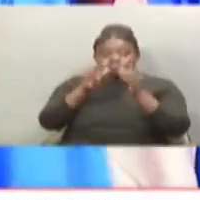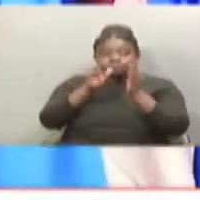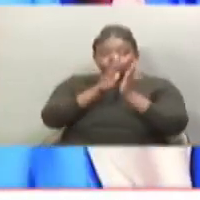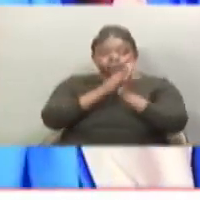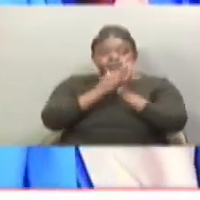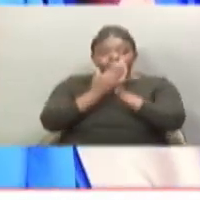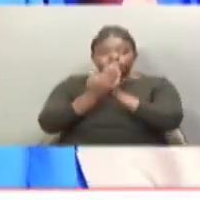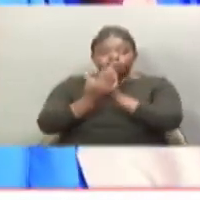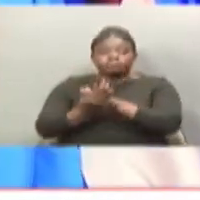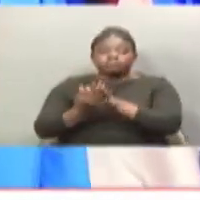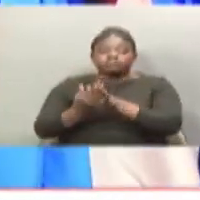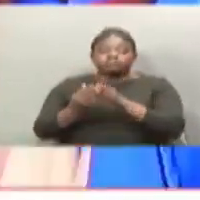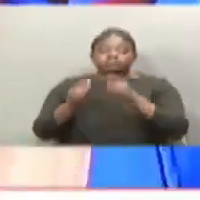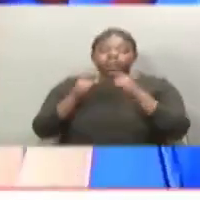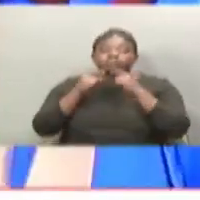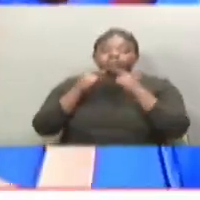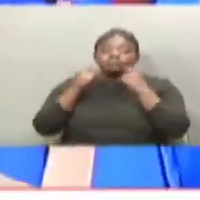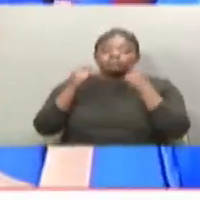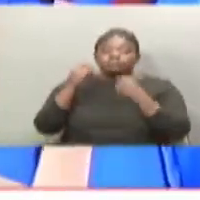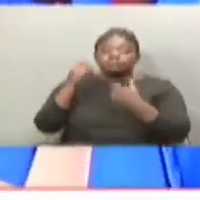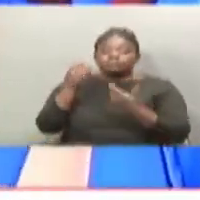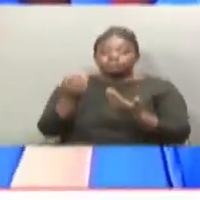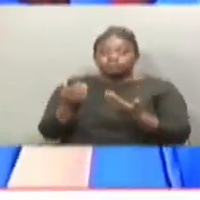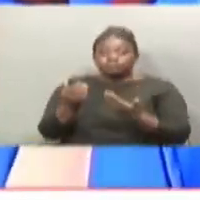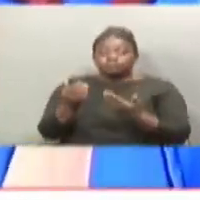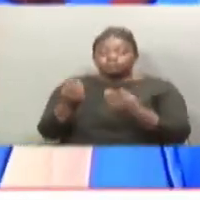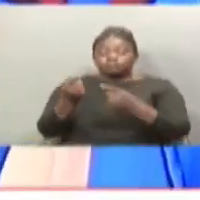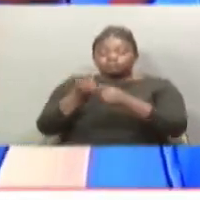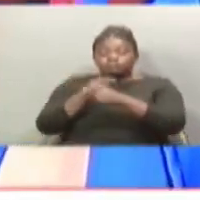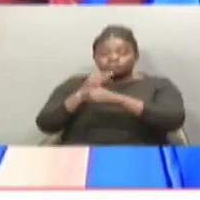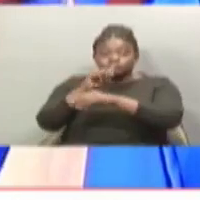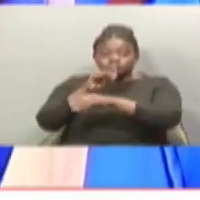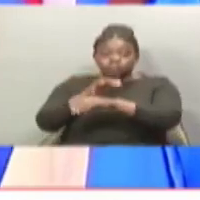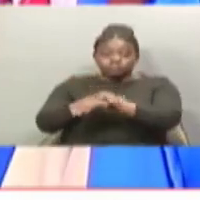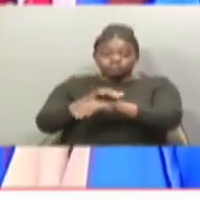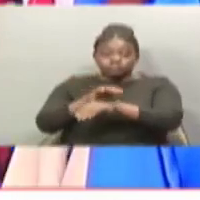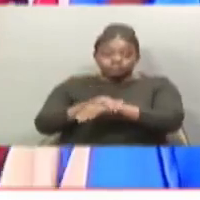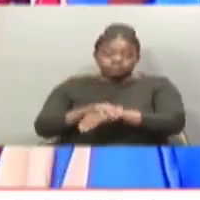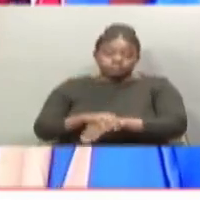gabakwasiddwa Kanoni Samuel Bwasuwa okuva mulabirizi w'e Mukono.